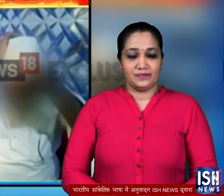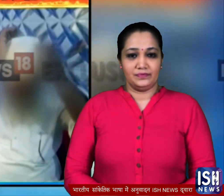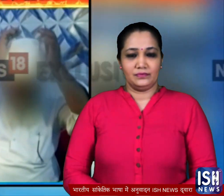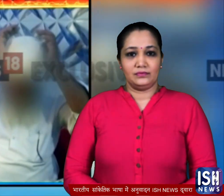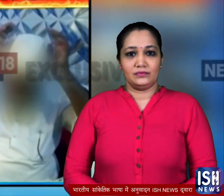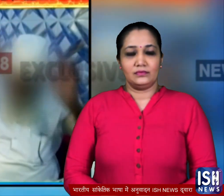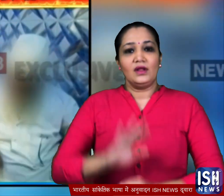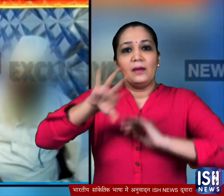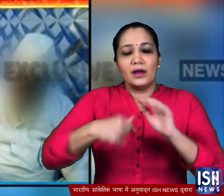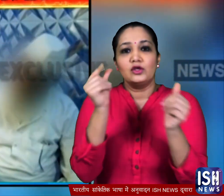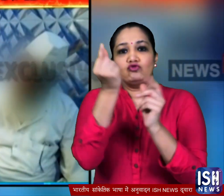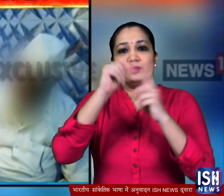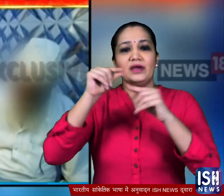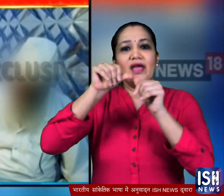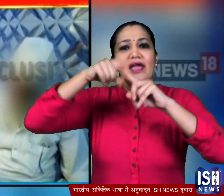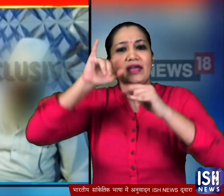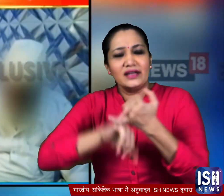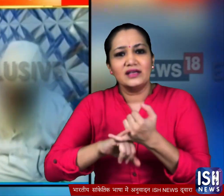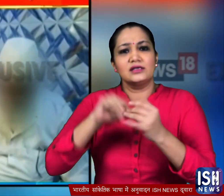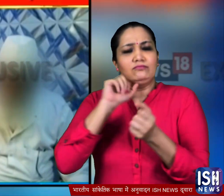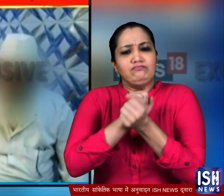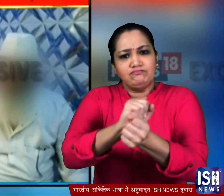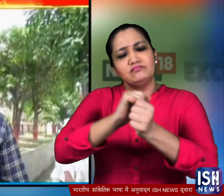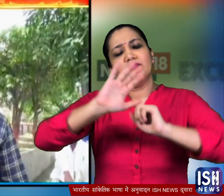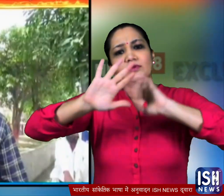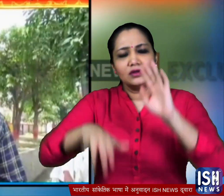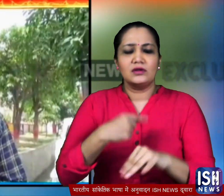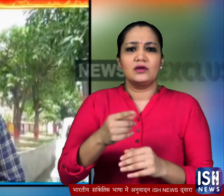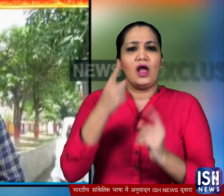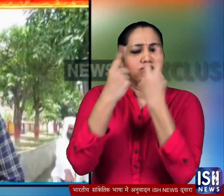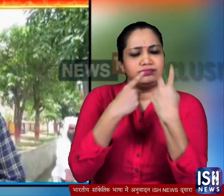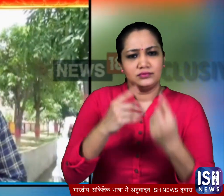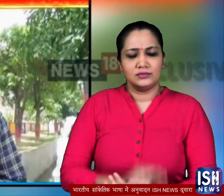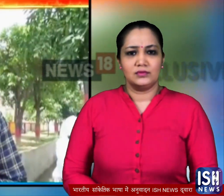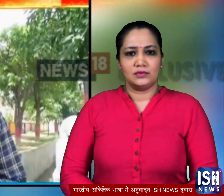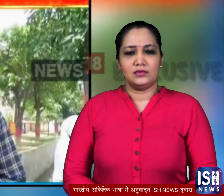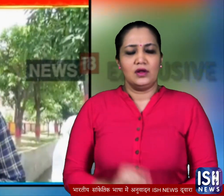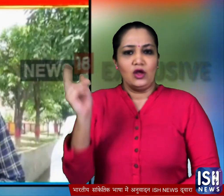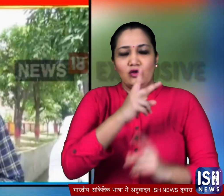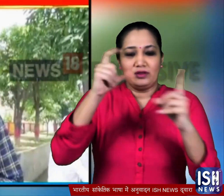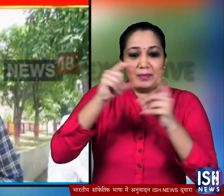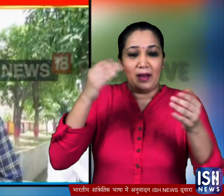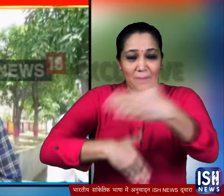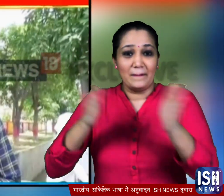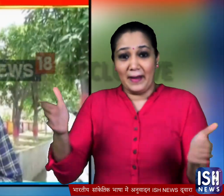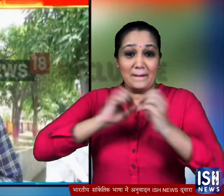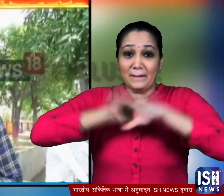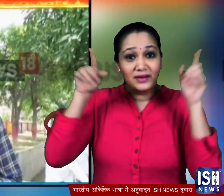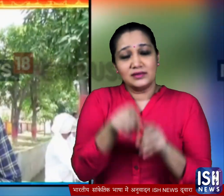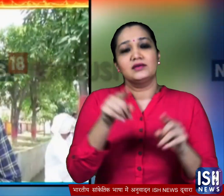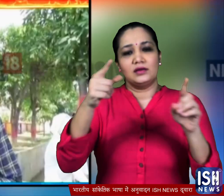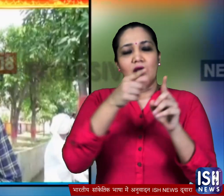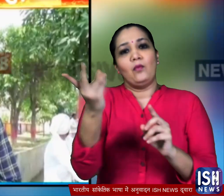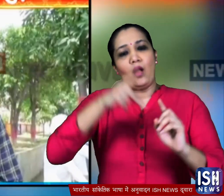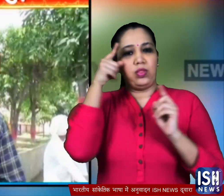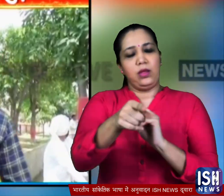बात है, जिसके बाद यूपी एटीएस ने उन्हें गिरफ्तार कर उनसे पूछताछ शुरू कर दी। दोनों ही संदिग्ध दरभंगा पार्सल ब्लास्ट में